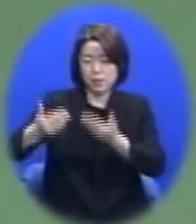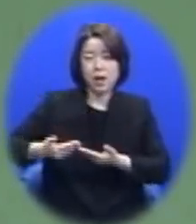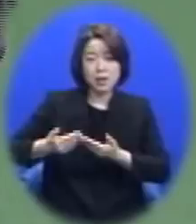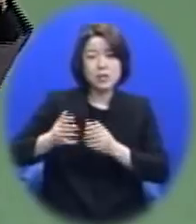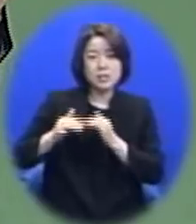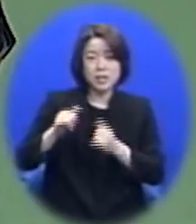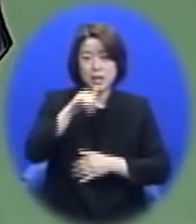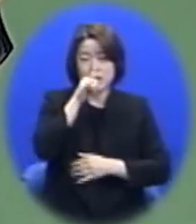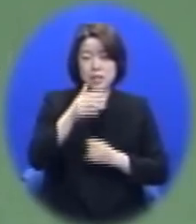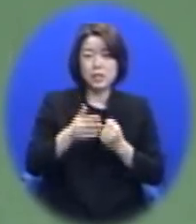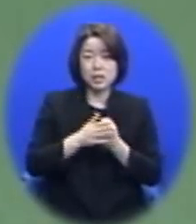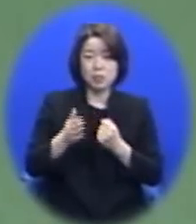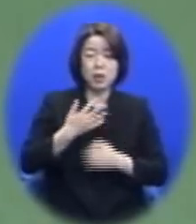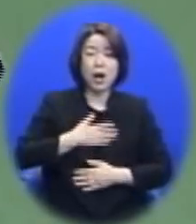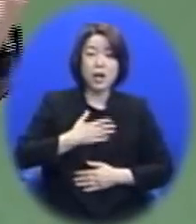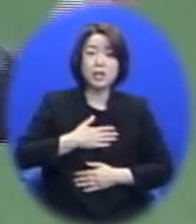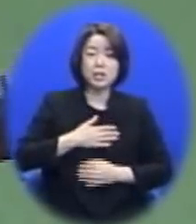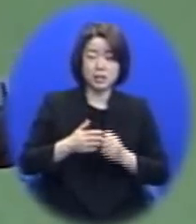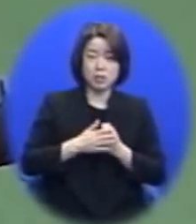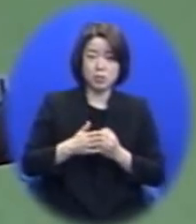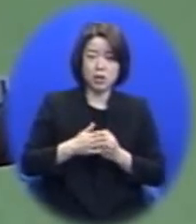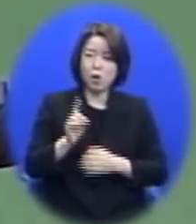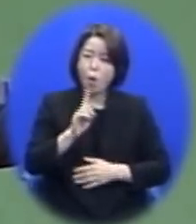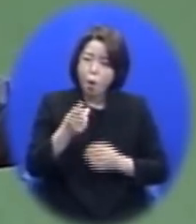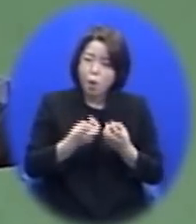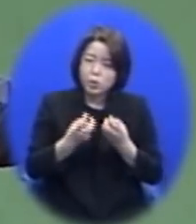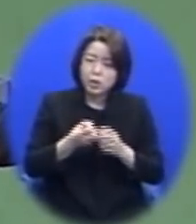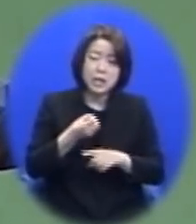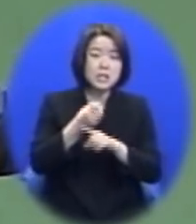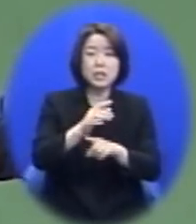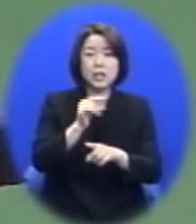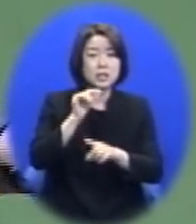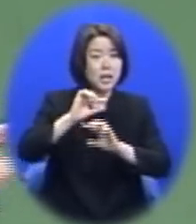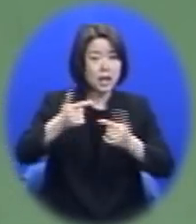그걸 알게 됐는데 어떻게 그걸 안전할 수가 있어요?